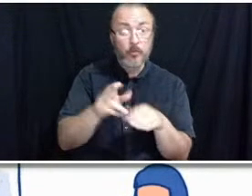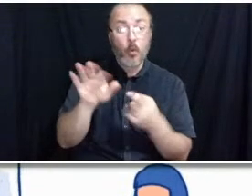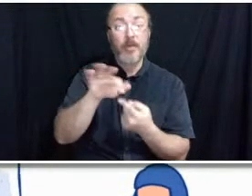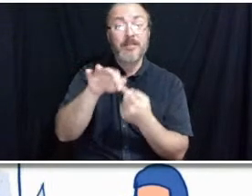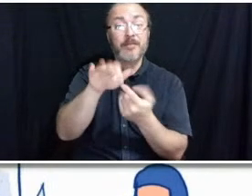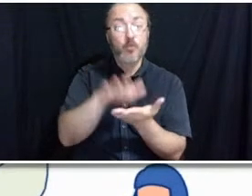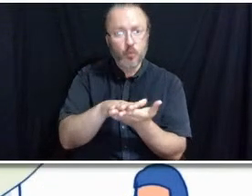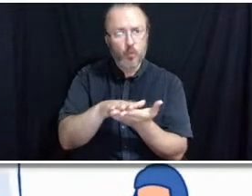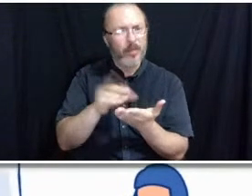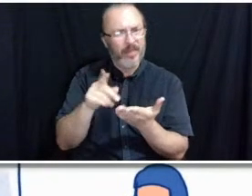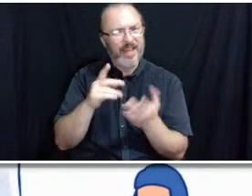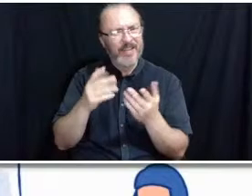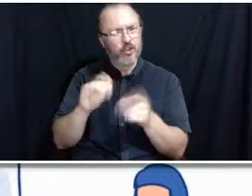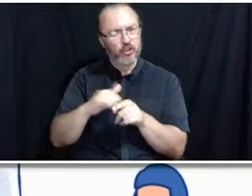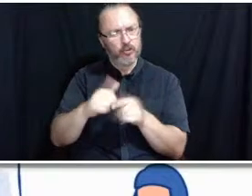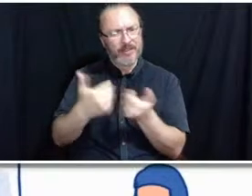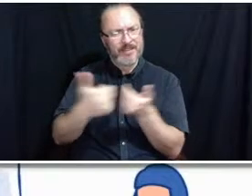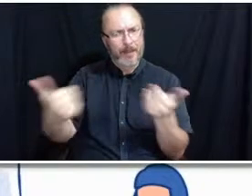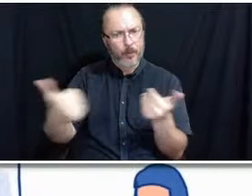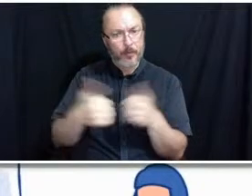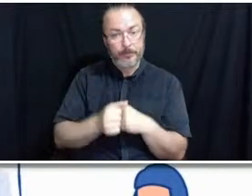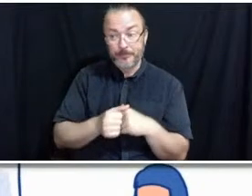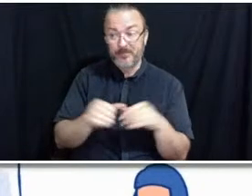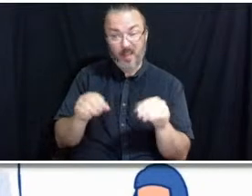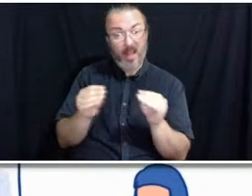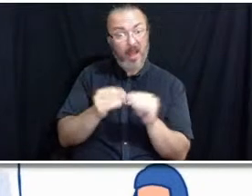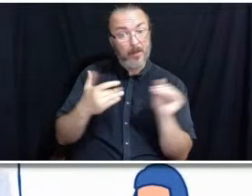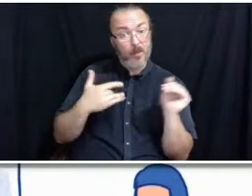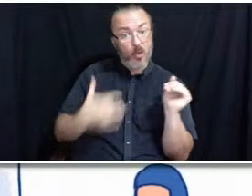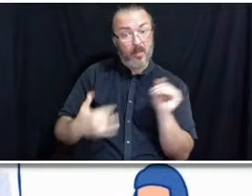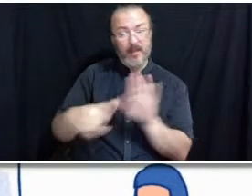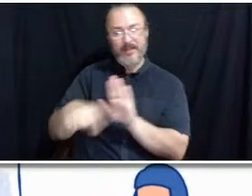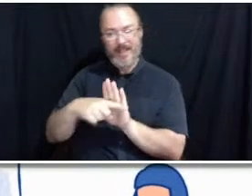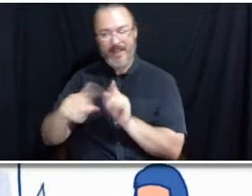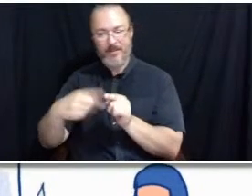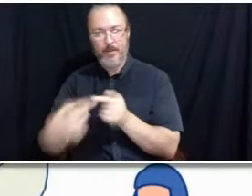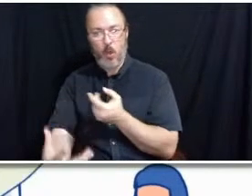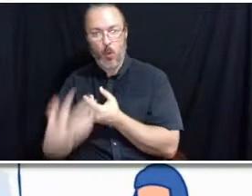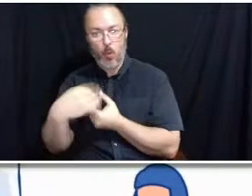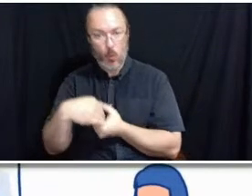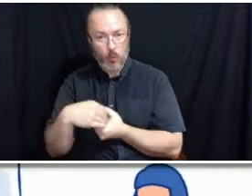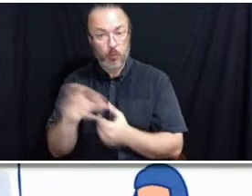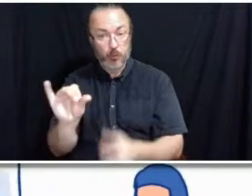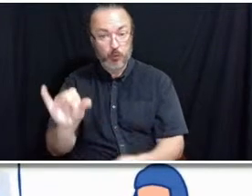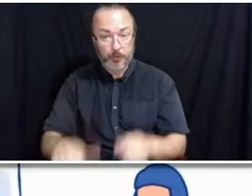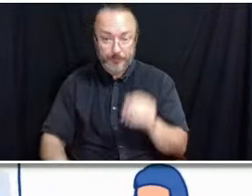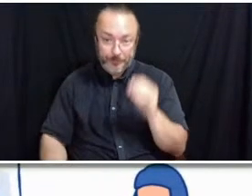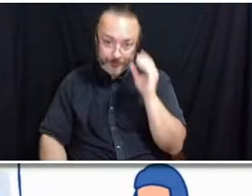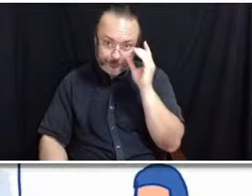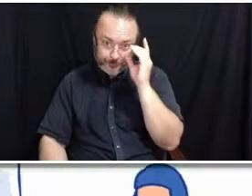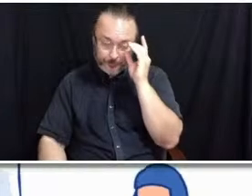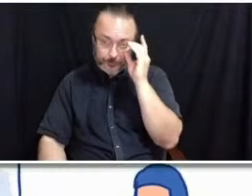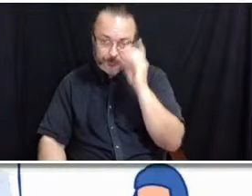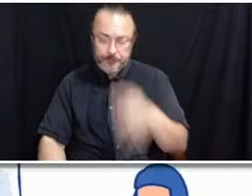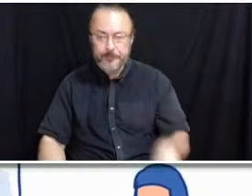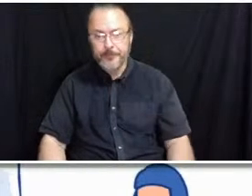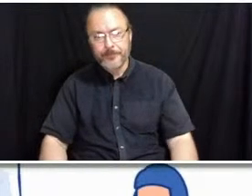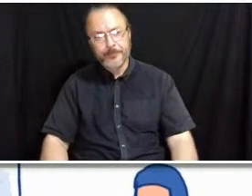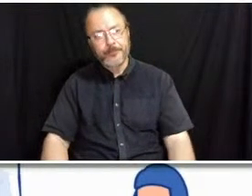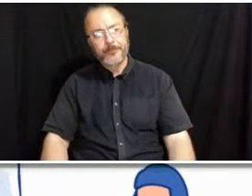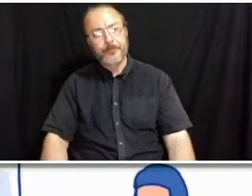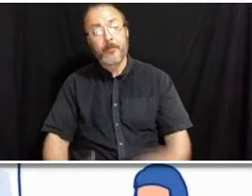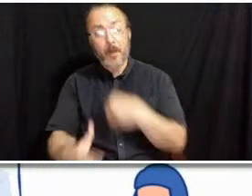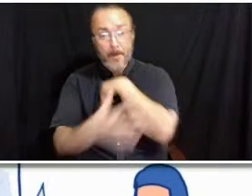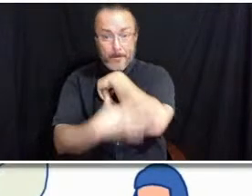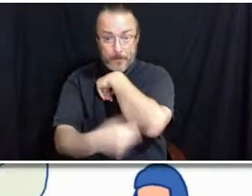Généralement, il y a une formation distincte pour les enseignants selon leur établissement scolaire. Et donc, il faut lutter contre les stéréotypes négatifs au sujet de l'inclusion